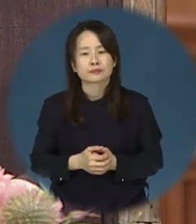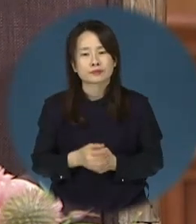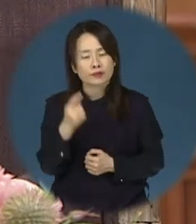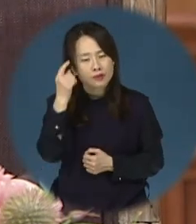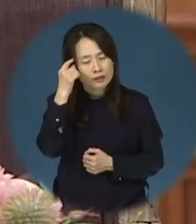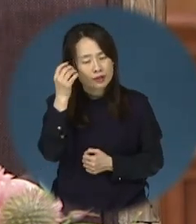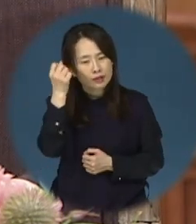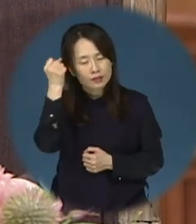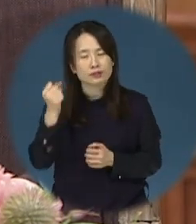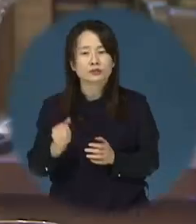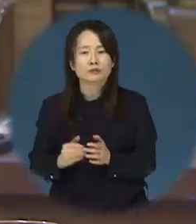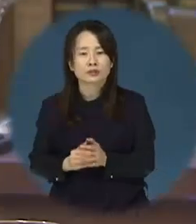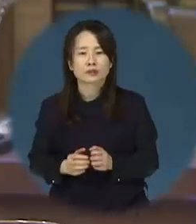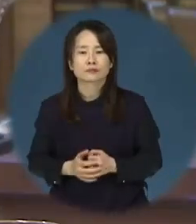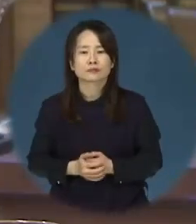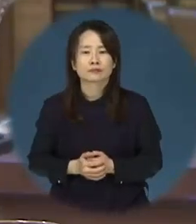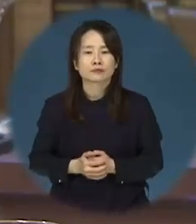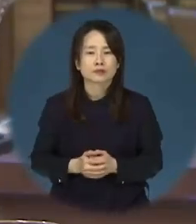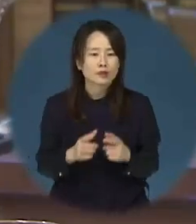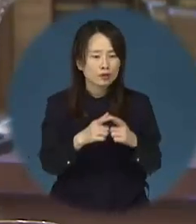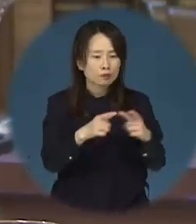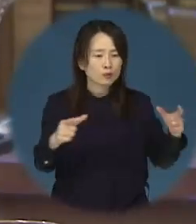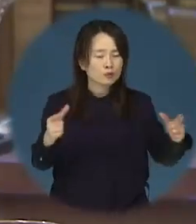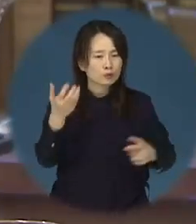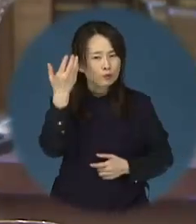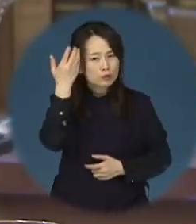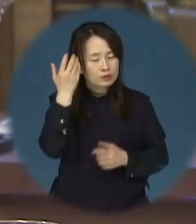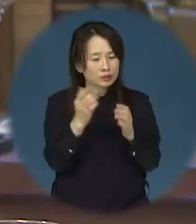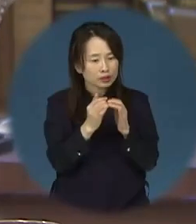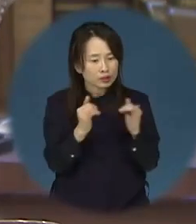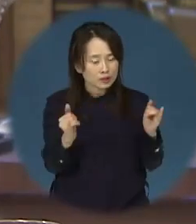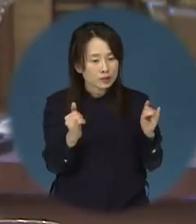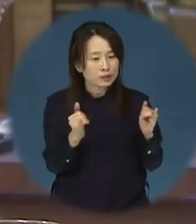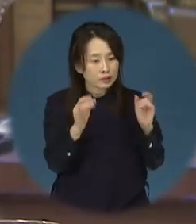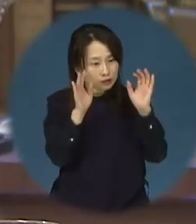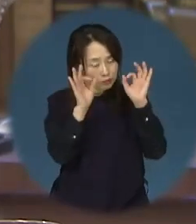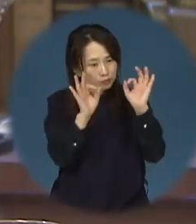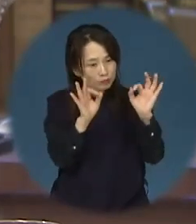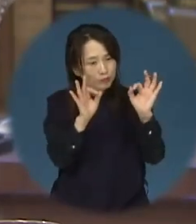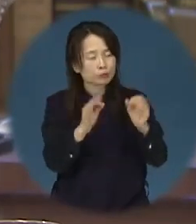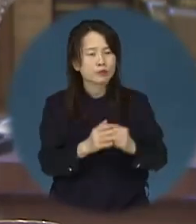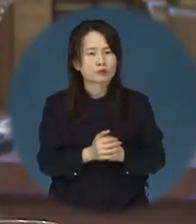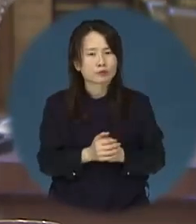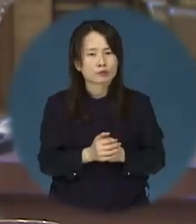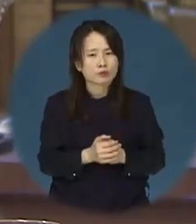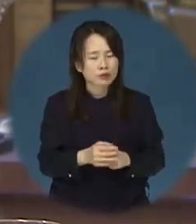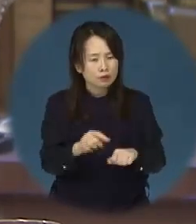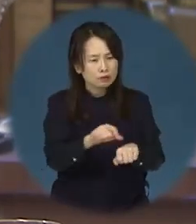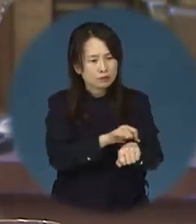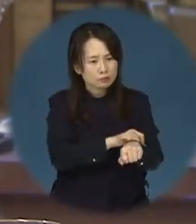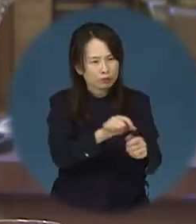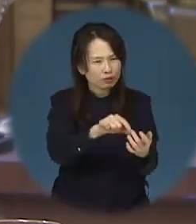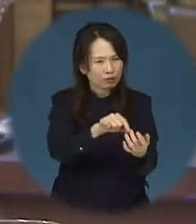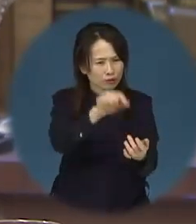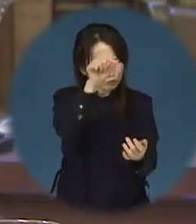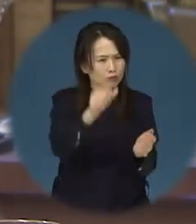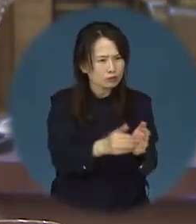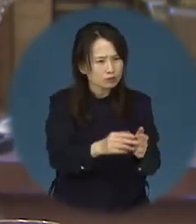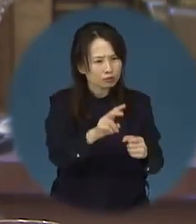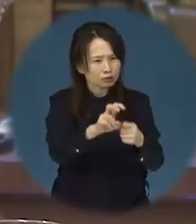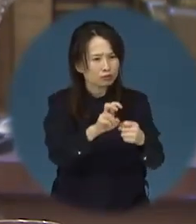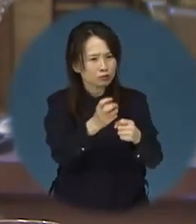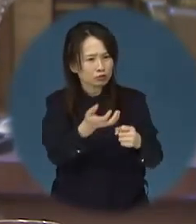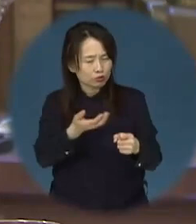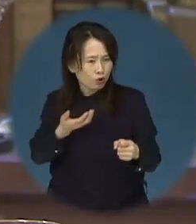아닐까라는 생각을 했던 것 같아요. 일반적인 상식인의 관점에서 볼 때는 워낙 특별한 선택을 하신 거잖아요. 20년